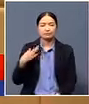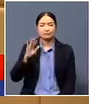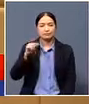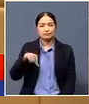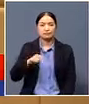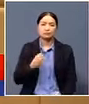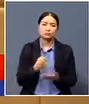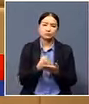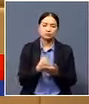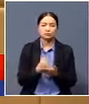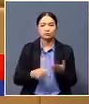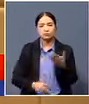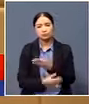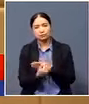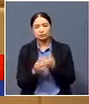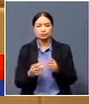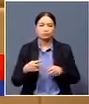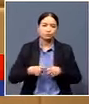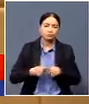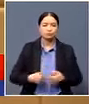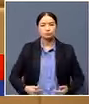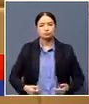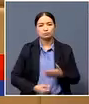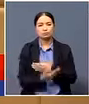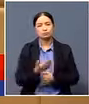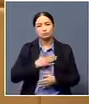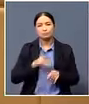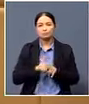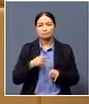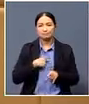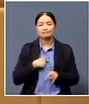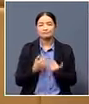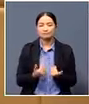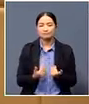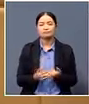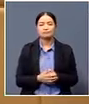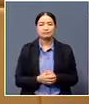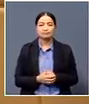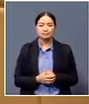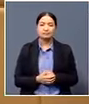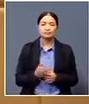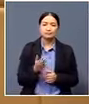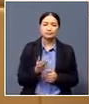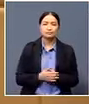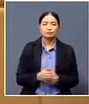งนี้และจะได้ช่วยเหลือผู้ด้อยโอกาสผู้ยากลำบากและอาจจะเป็นโอกาสของเราเหมือนดิฉันที่ได้เป็นทุกวันนี้นะคะท่านจะ